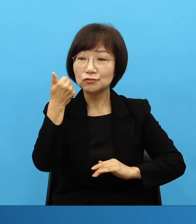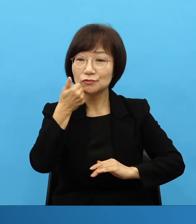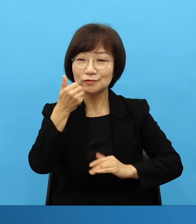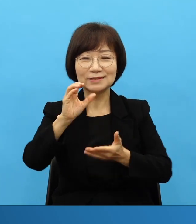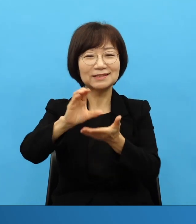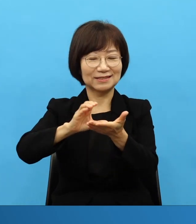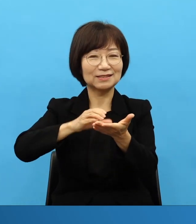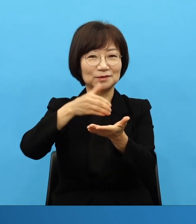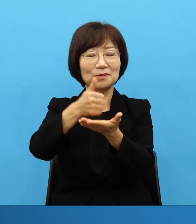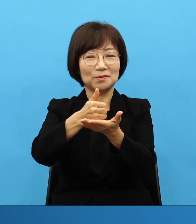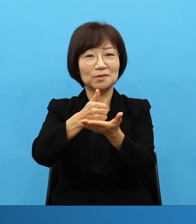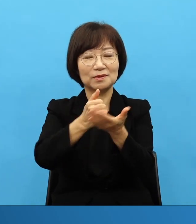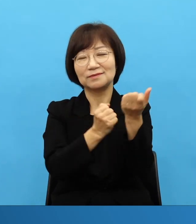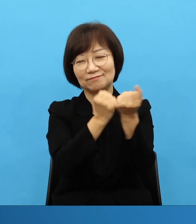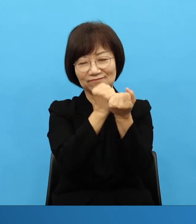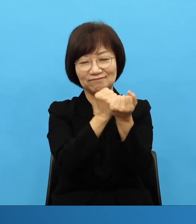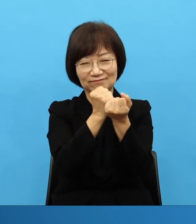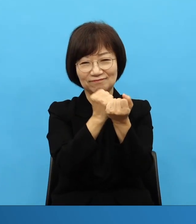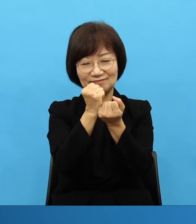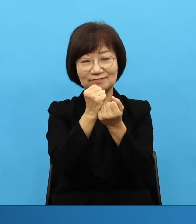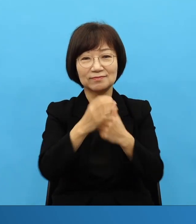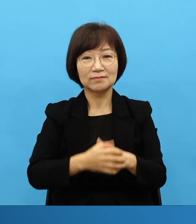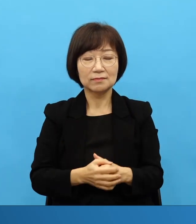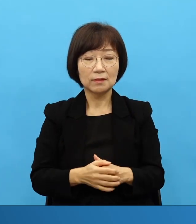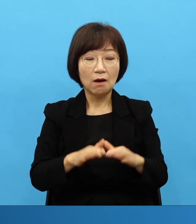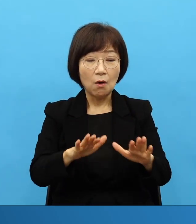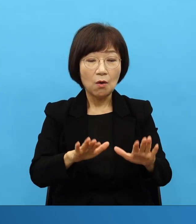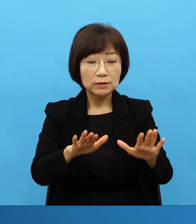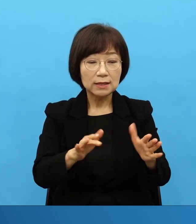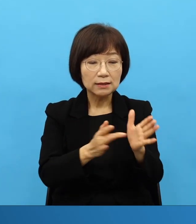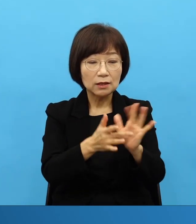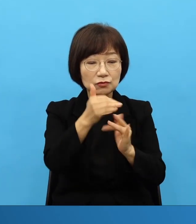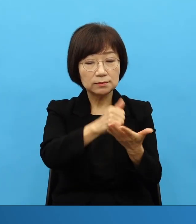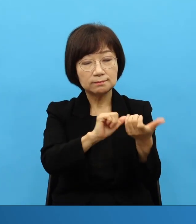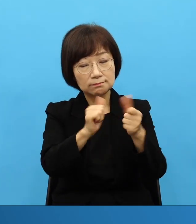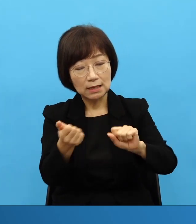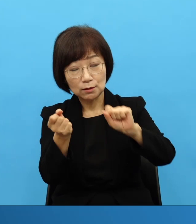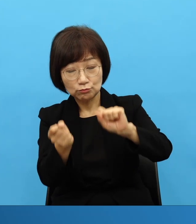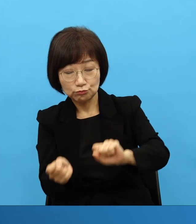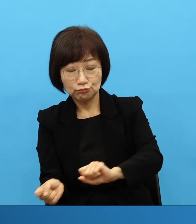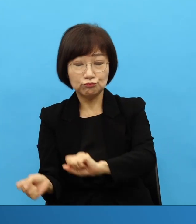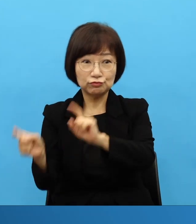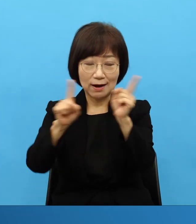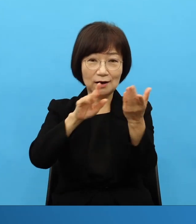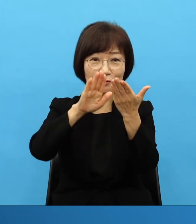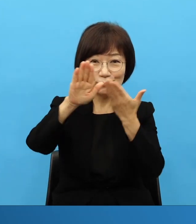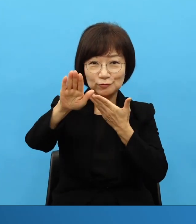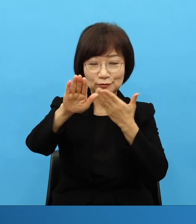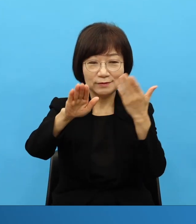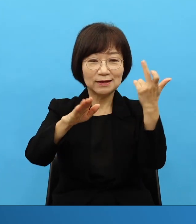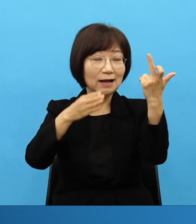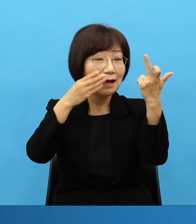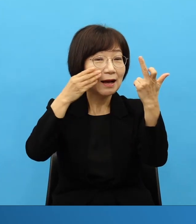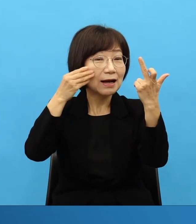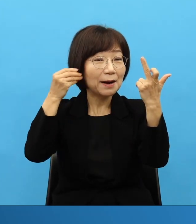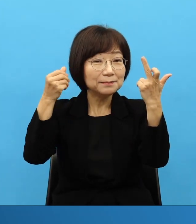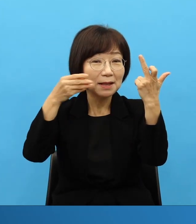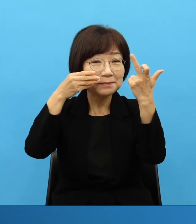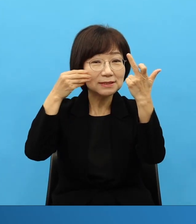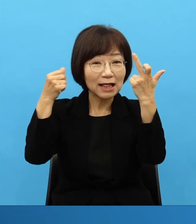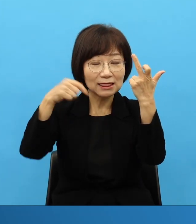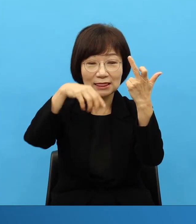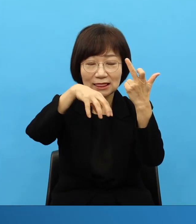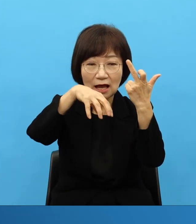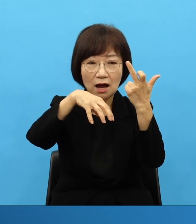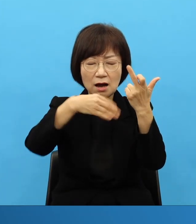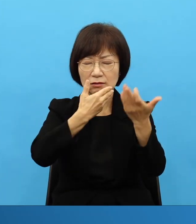about Jesus Christ. 이제 부활하셔서 감남산에서부터는요 굉장한 메시지가 나온 거예요. And now after his